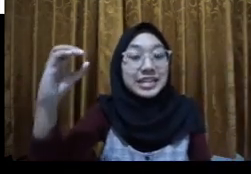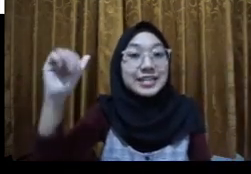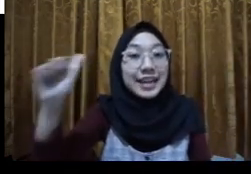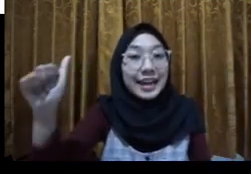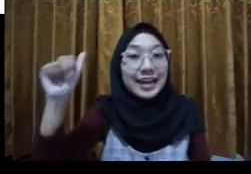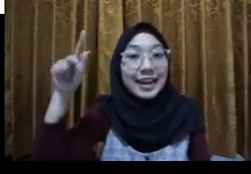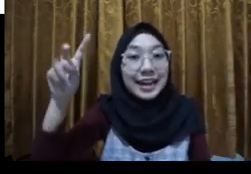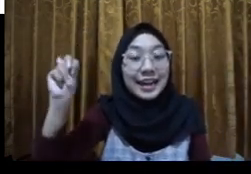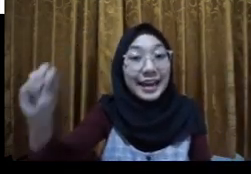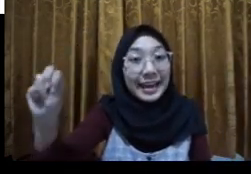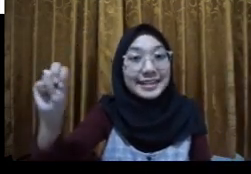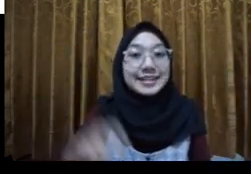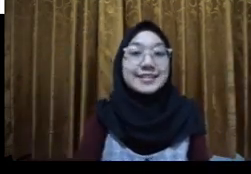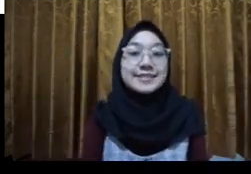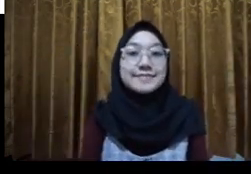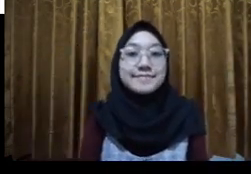lagi bila mana ada